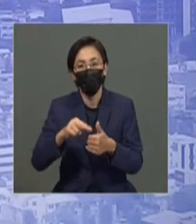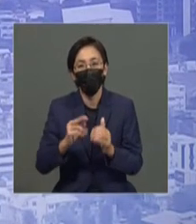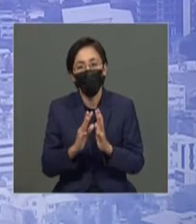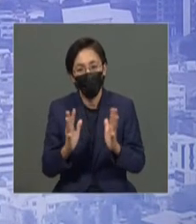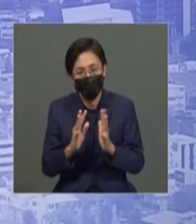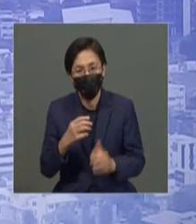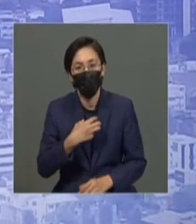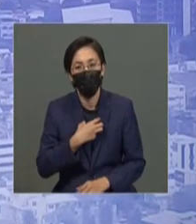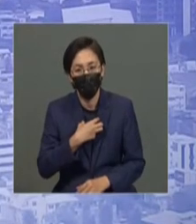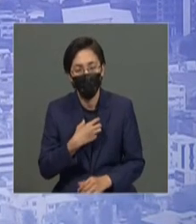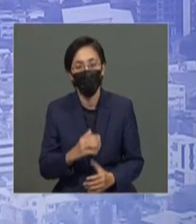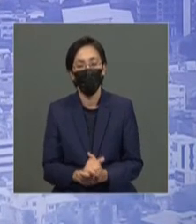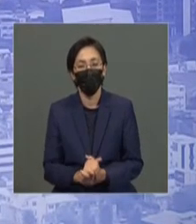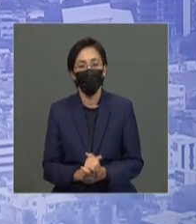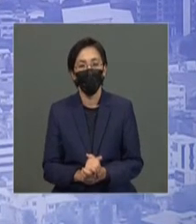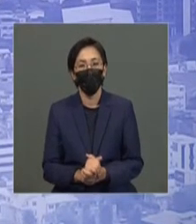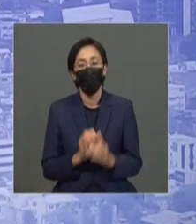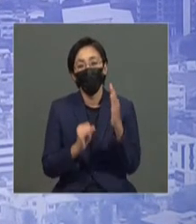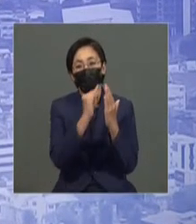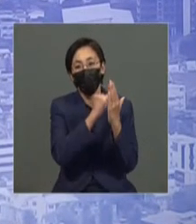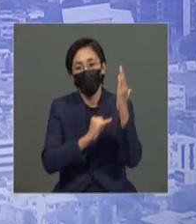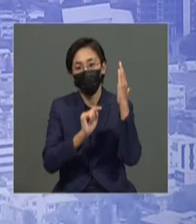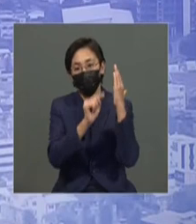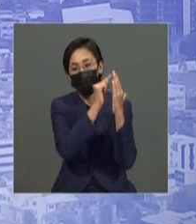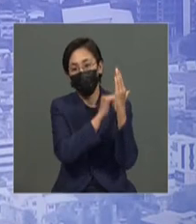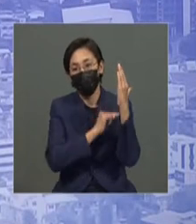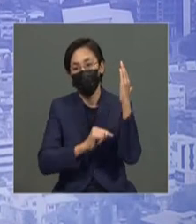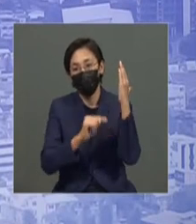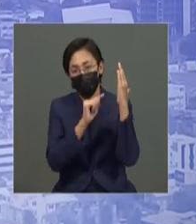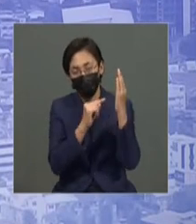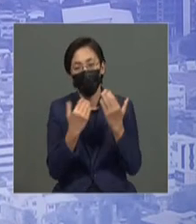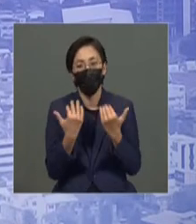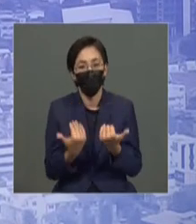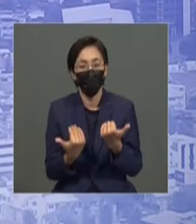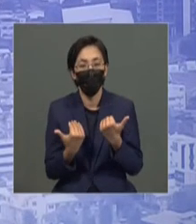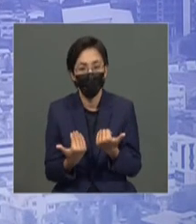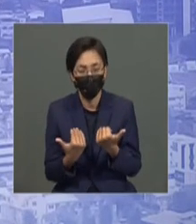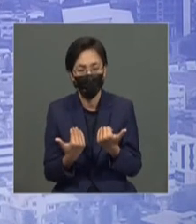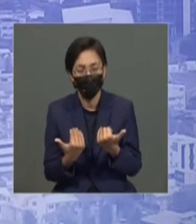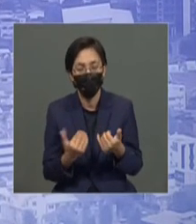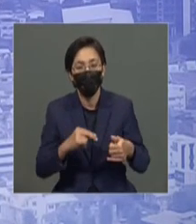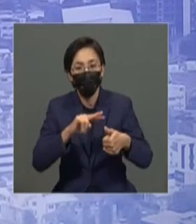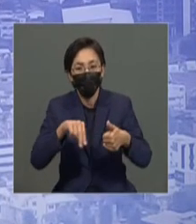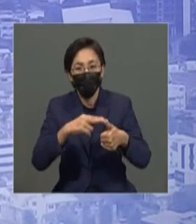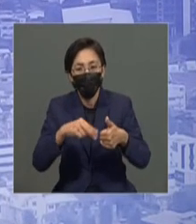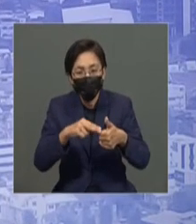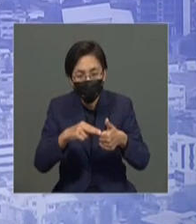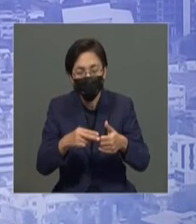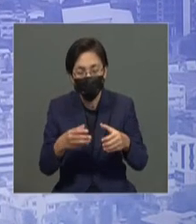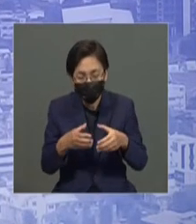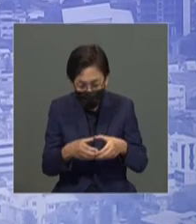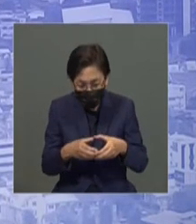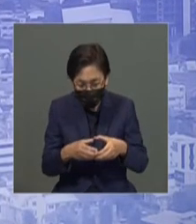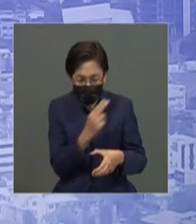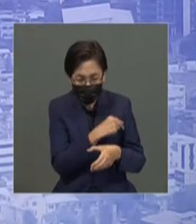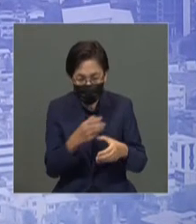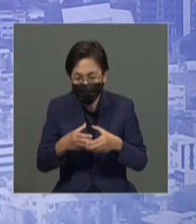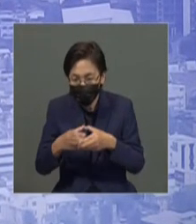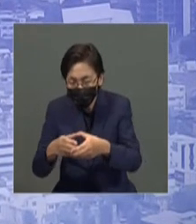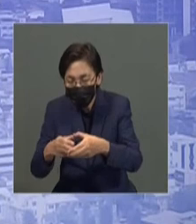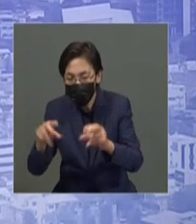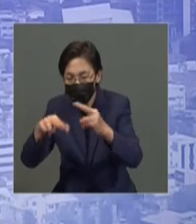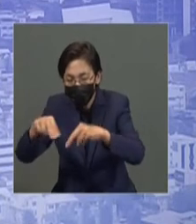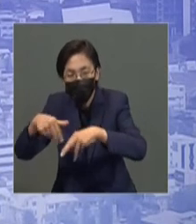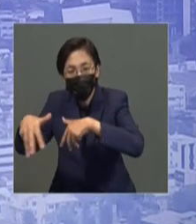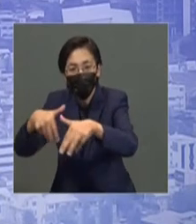นะคะและรวมทั้งทุกจังหวัดตอนนี้นะคะก็มีการคัดกรองเชิงรุกทุกที่ค่ะทางกรมควบคุ